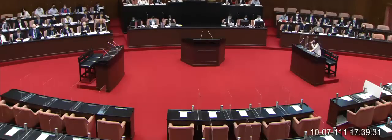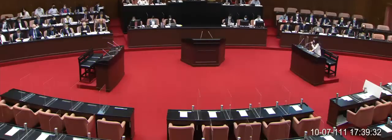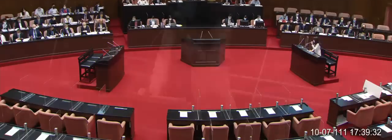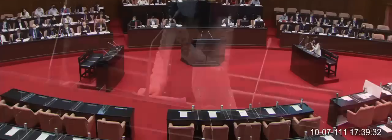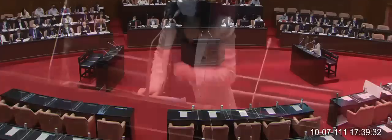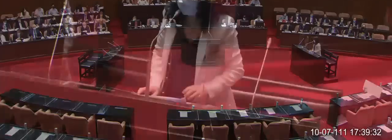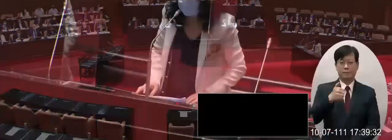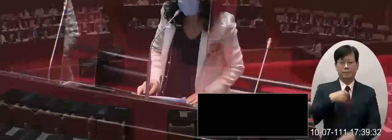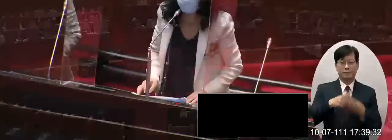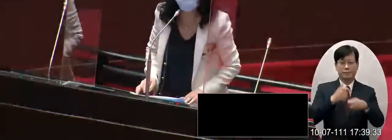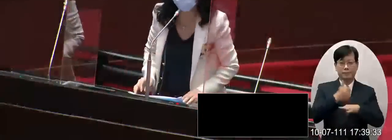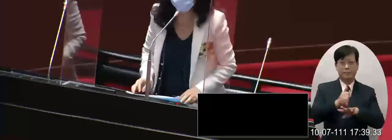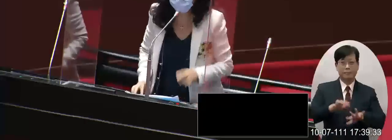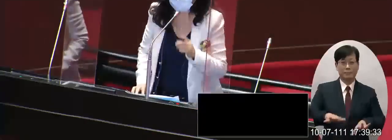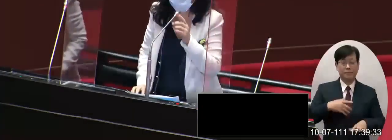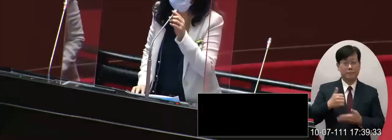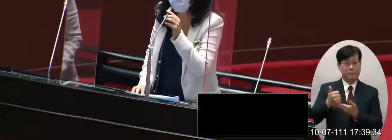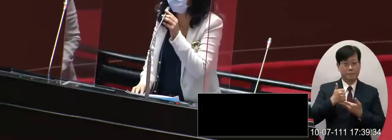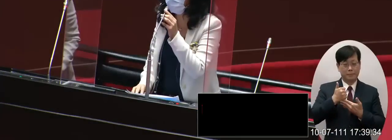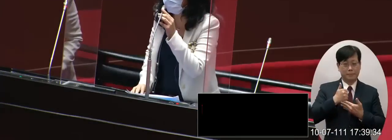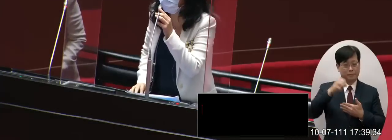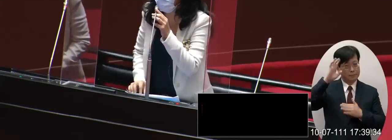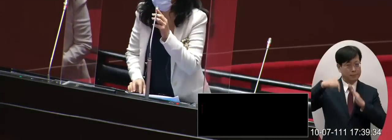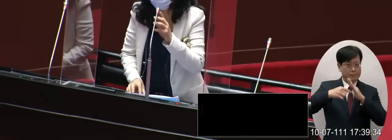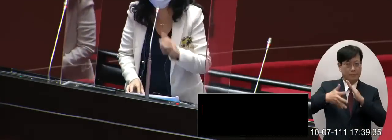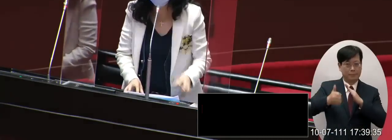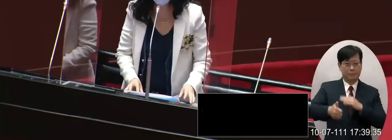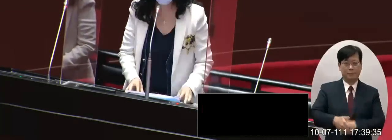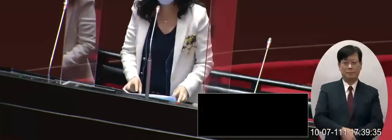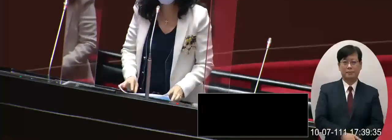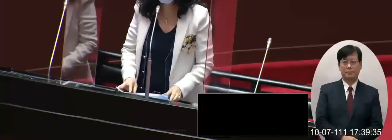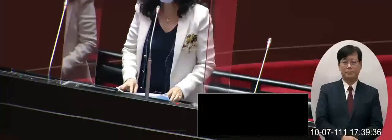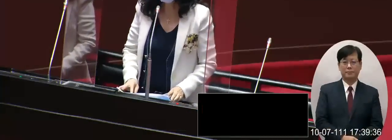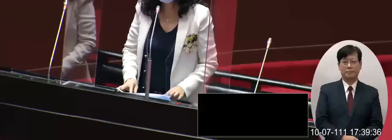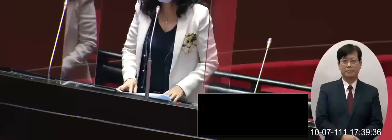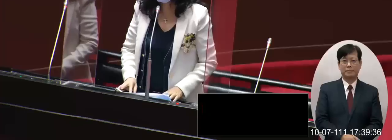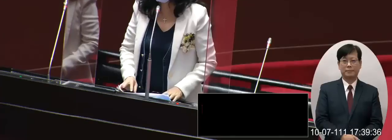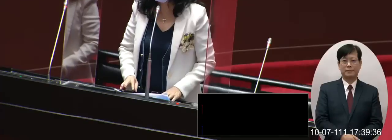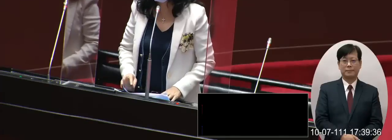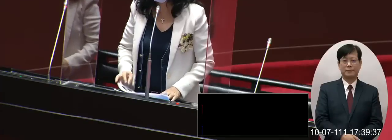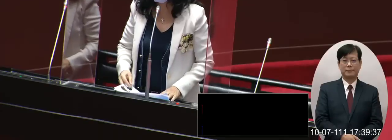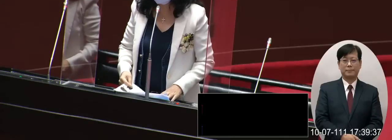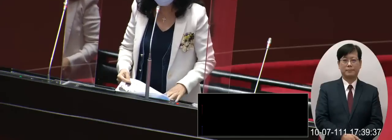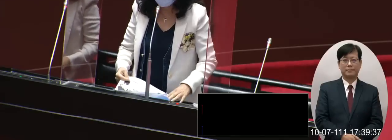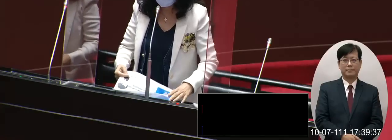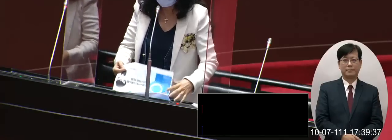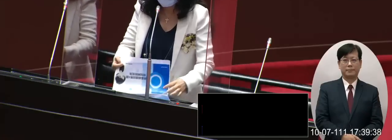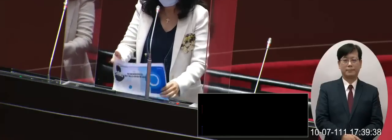好，谢谢主席。主席，我们麻烦请苏院长。 好，苏院长，请。